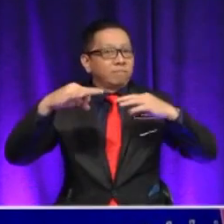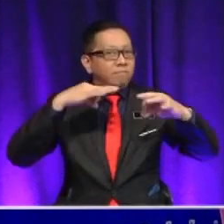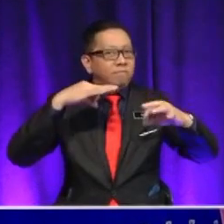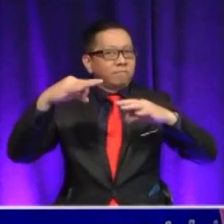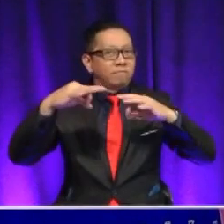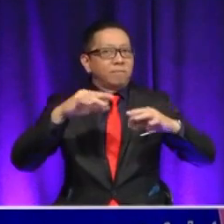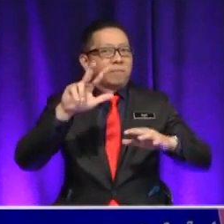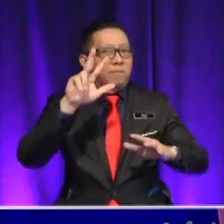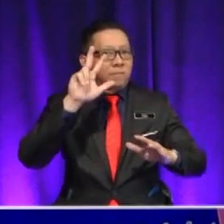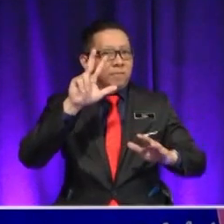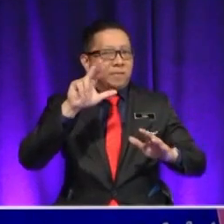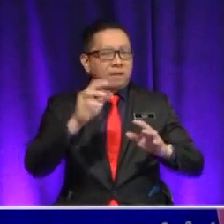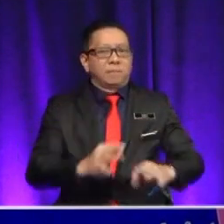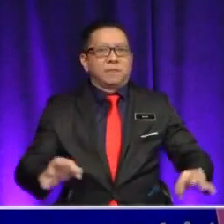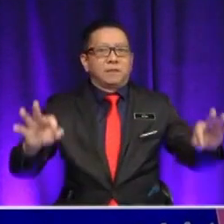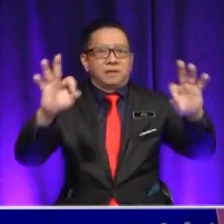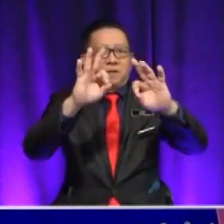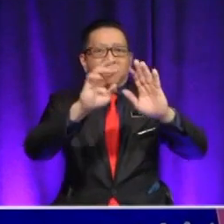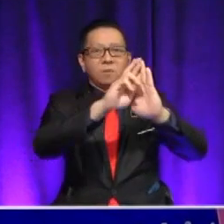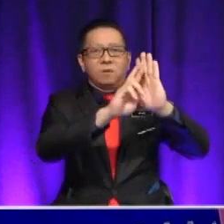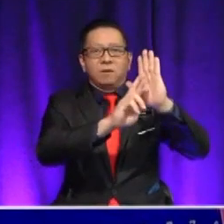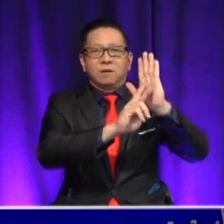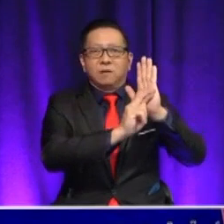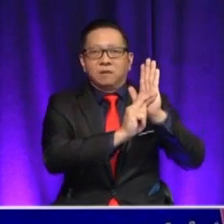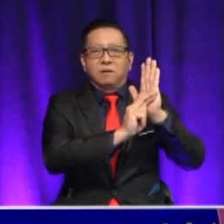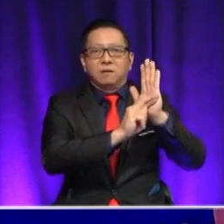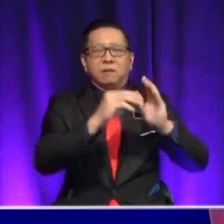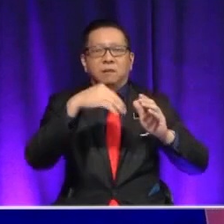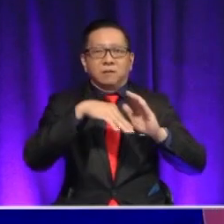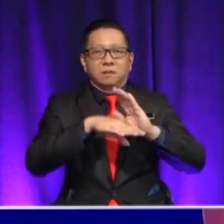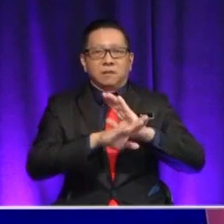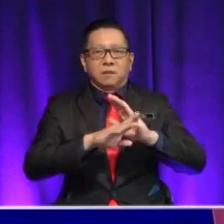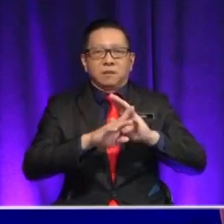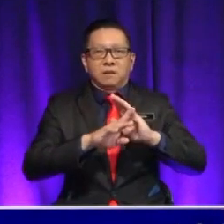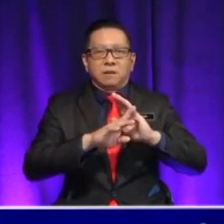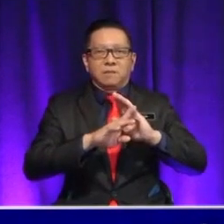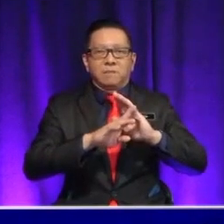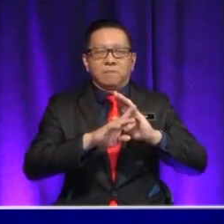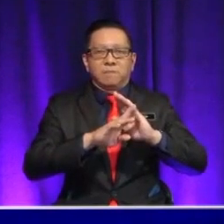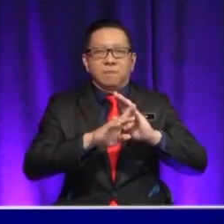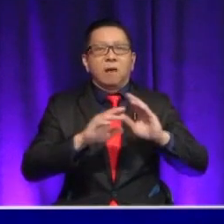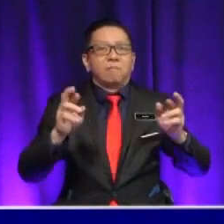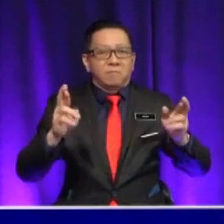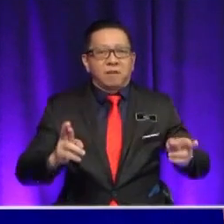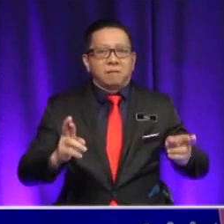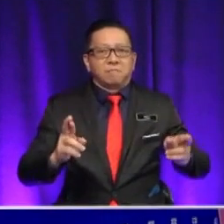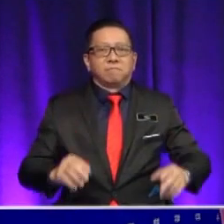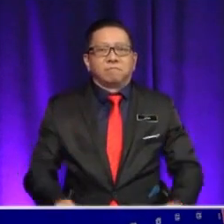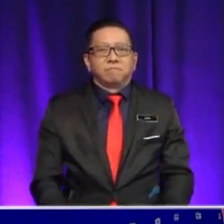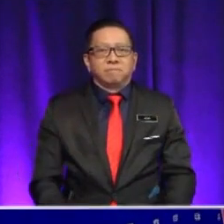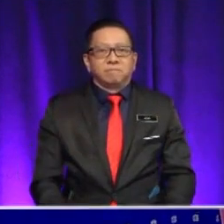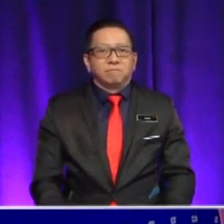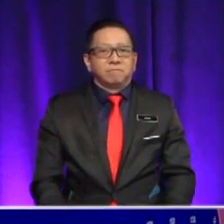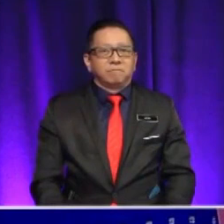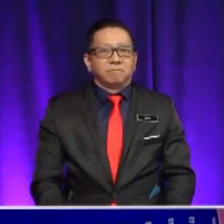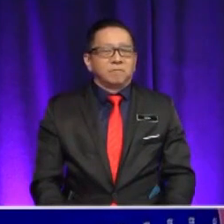sekurang-kurangnya 3 kepentingan rukun negara dalam membentuk jati diri rakyat. Baiklah, jadi Cikgu